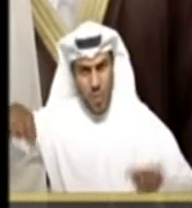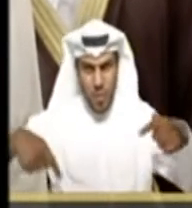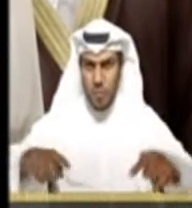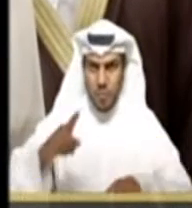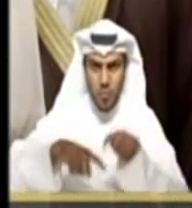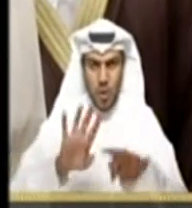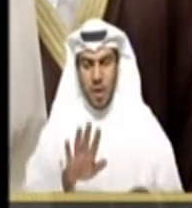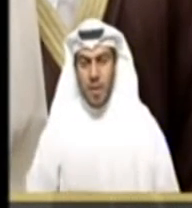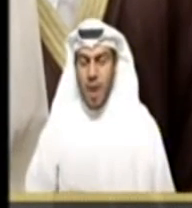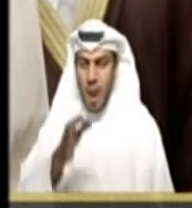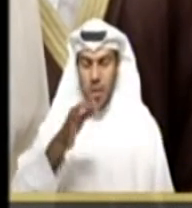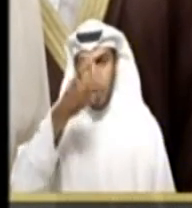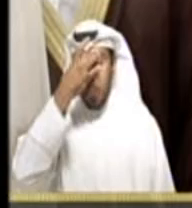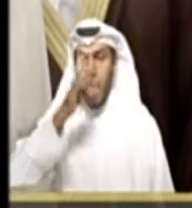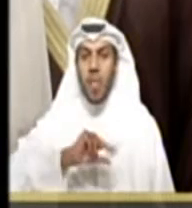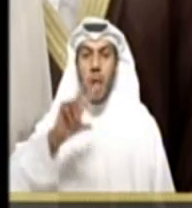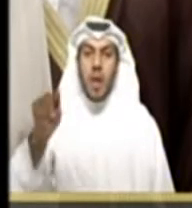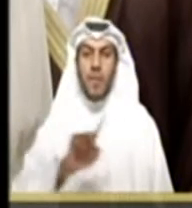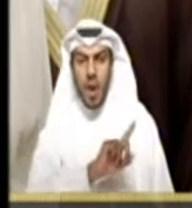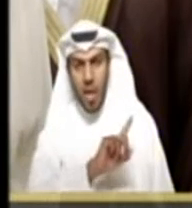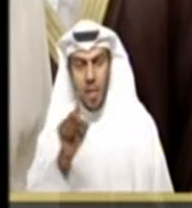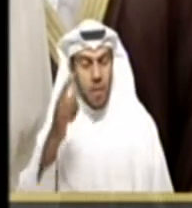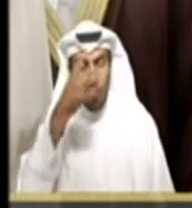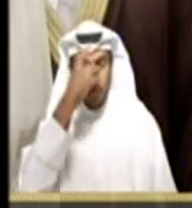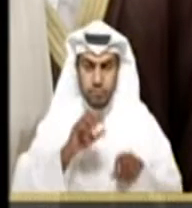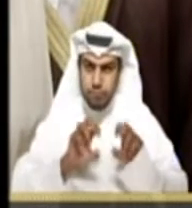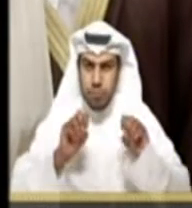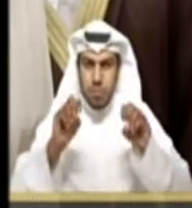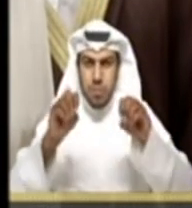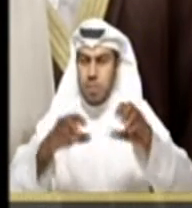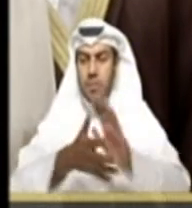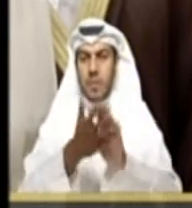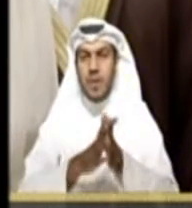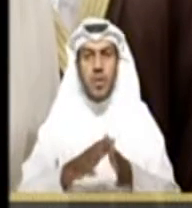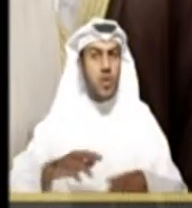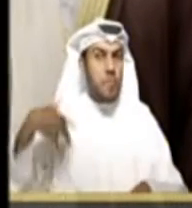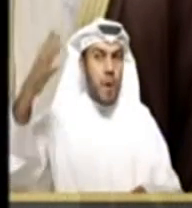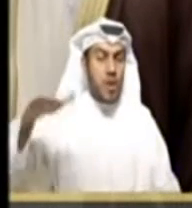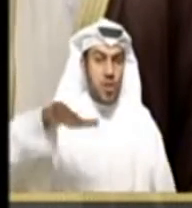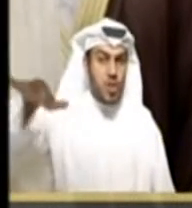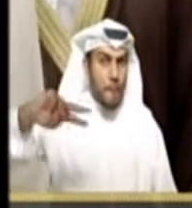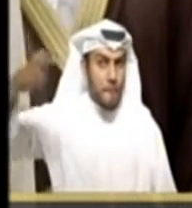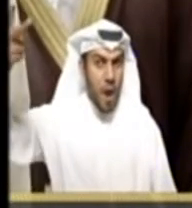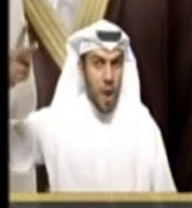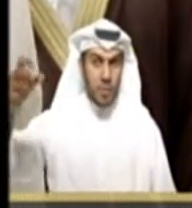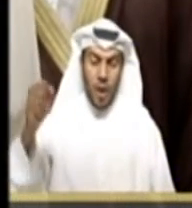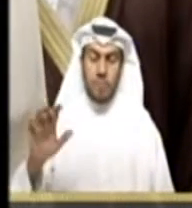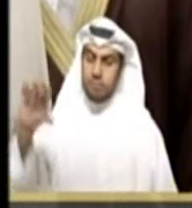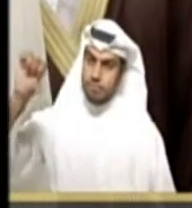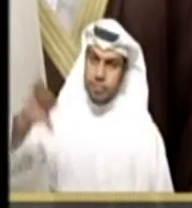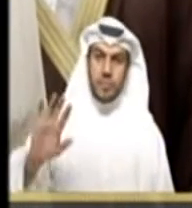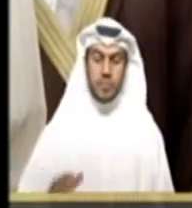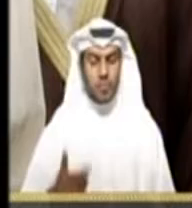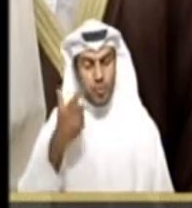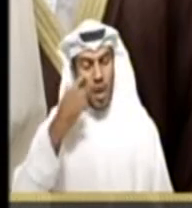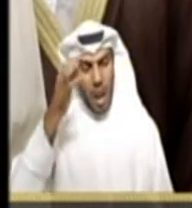ضد هذا الوباء الذي يفتك بالشعوب حولنا. واجبنا جميعا